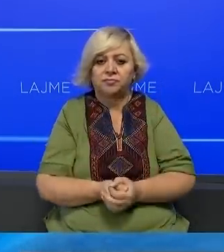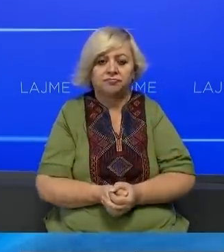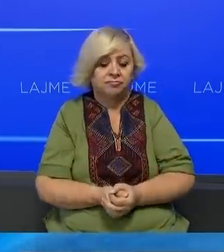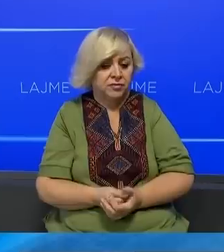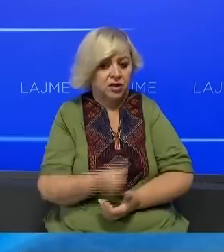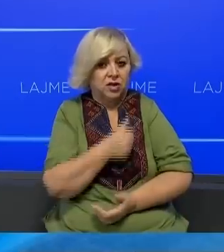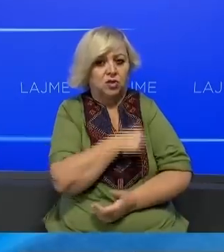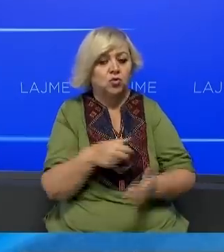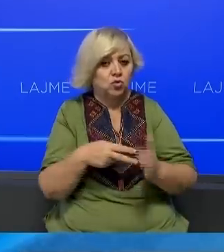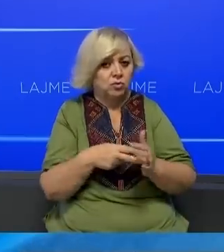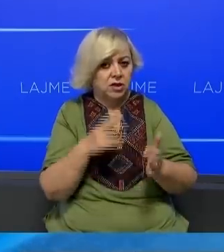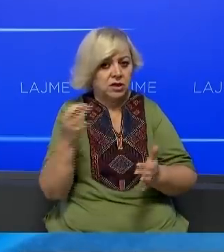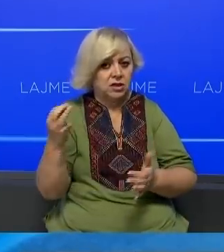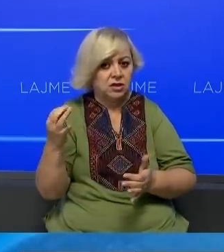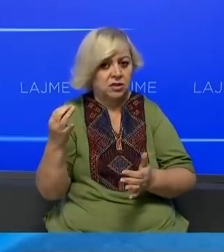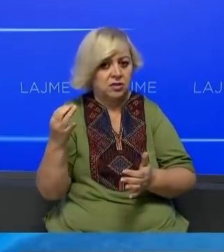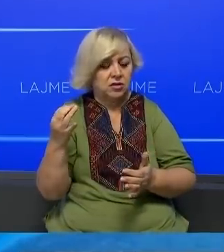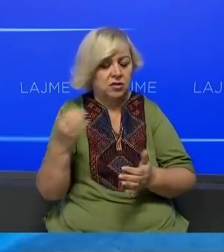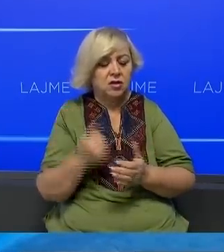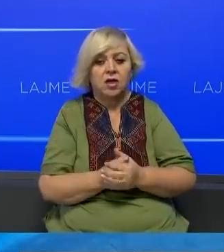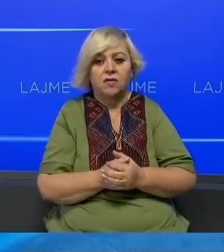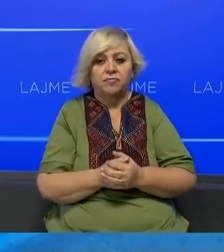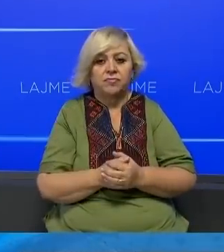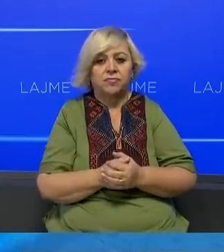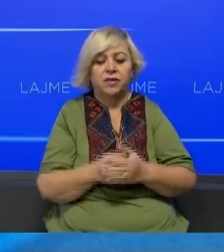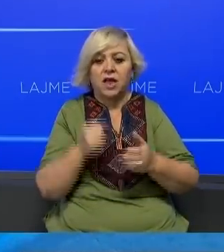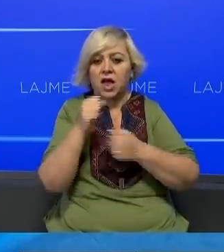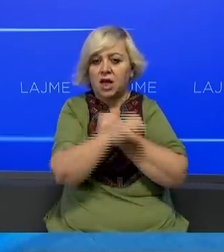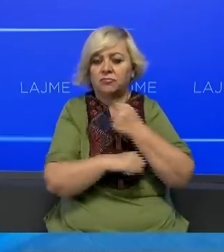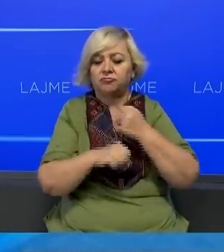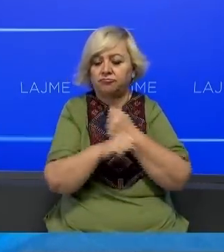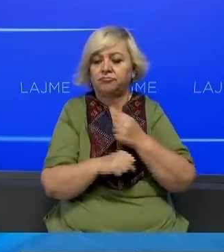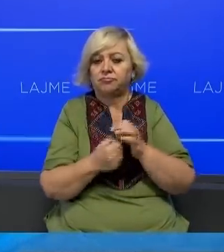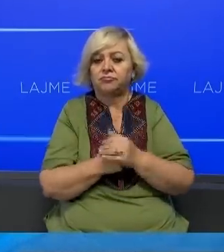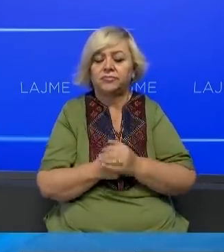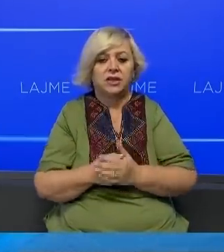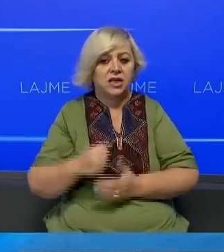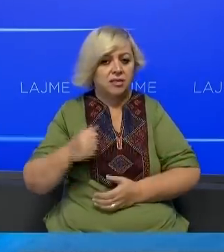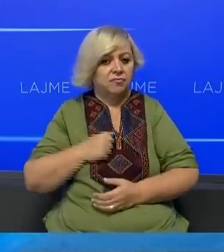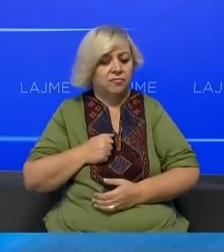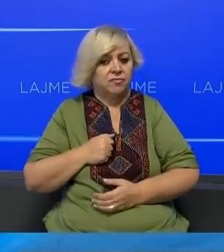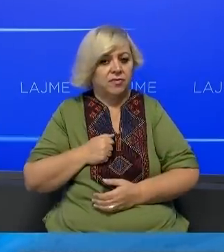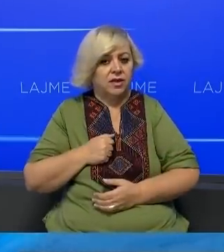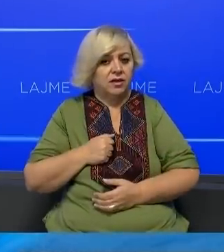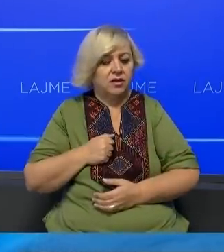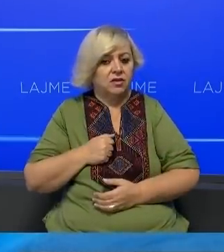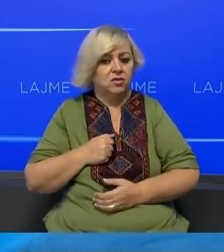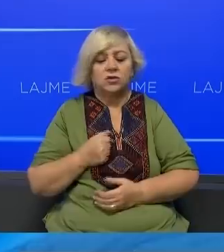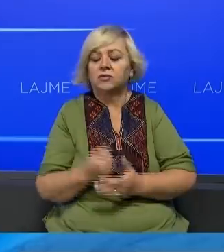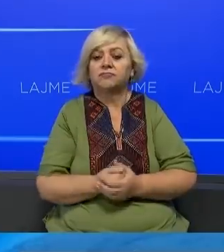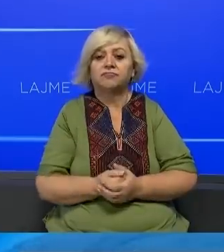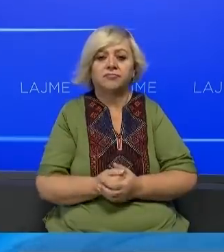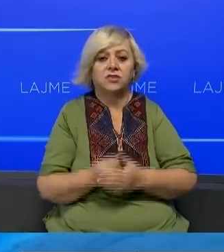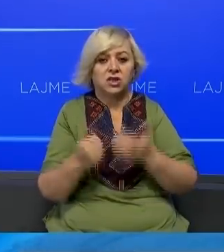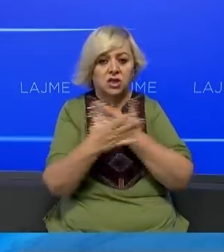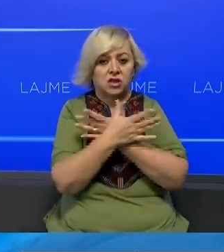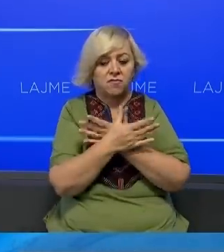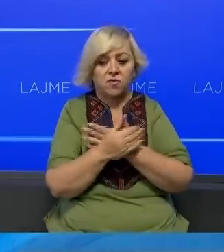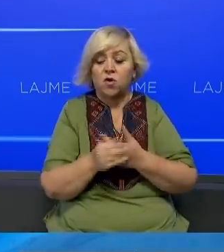viti 2020, kur në Akademinë e Forcave të Armatosura u riha përsëri niveli i parë i